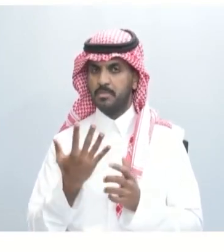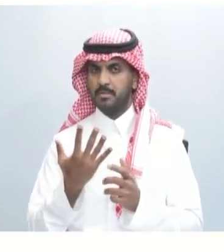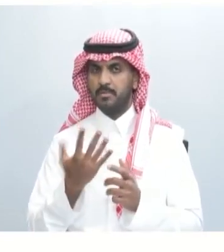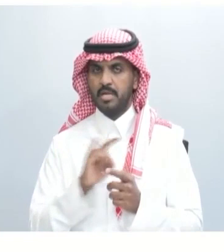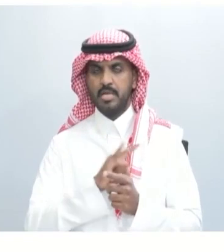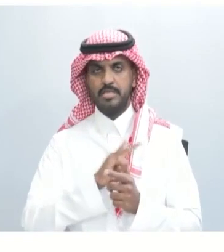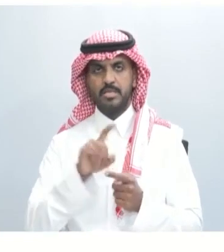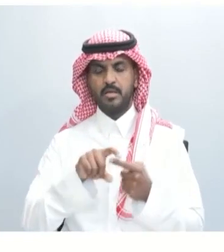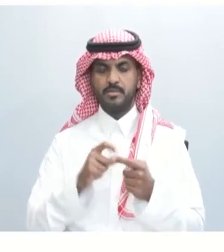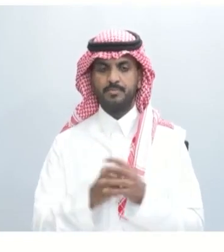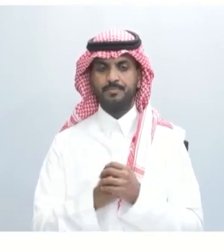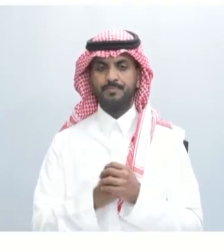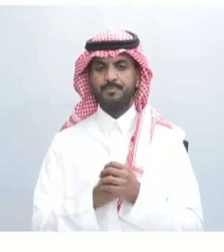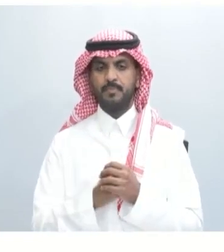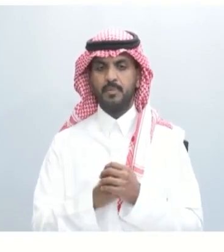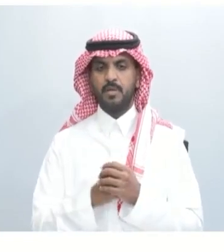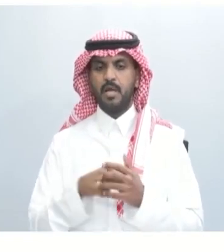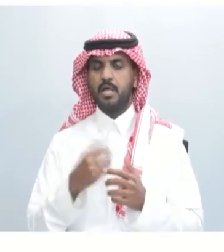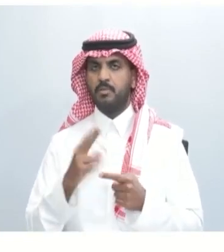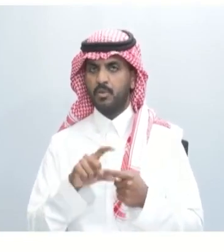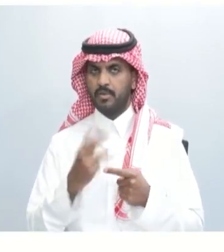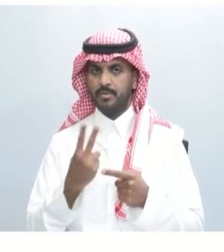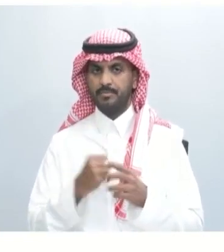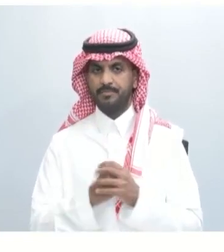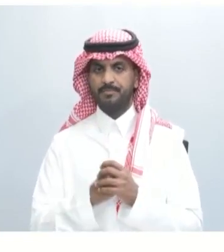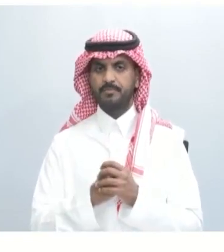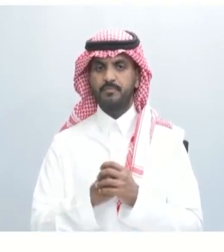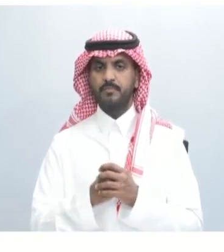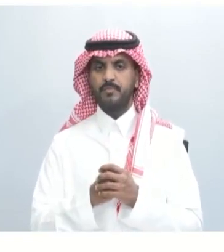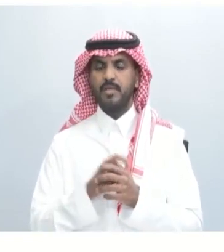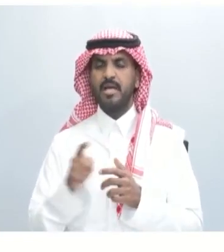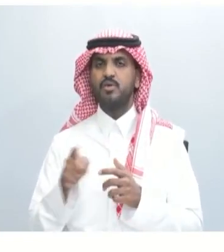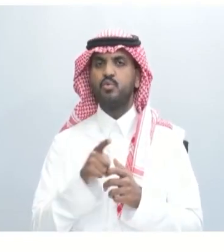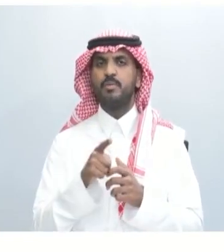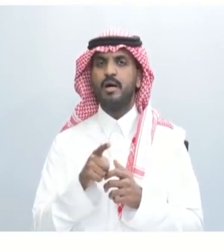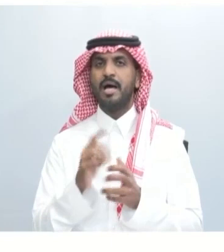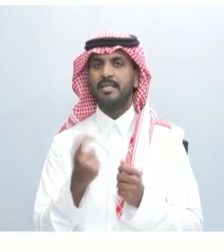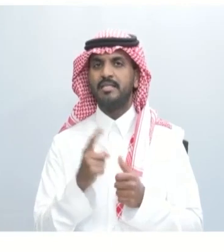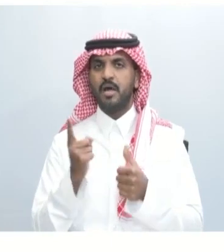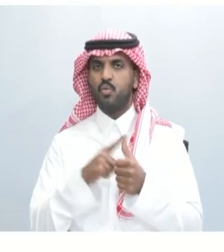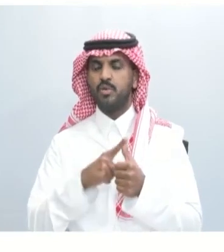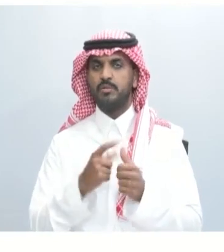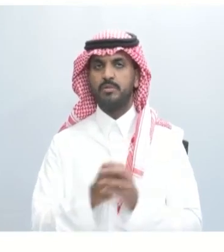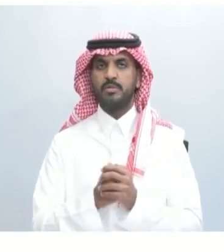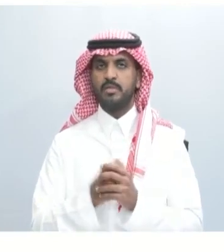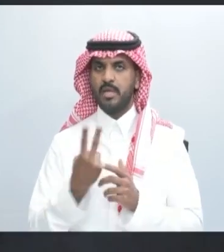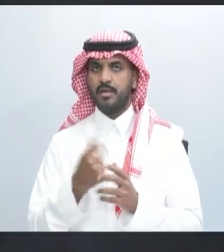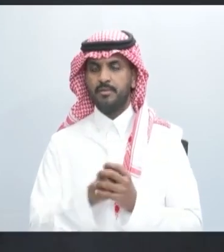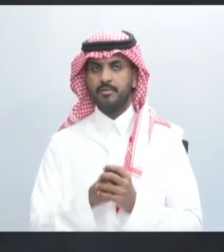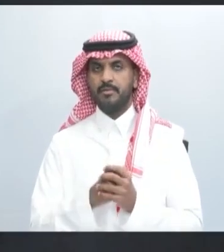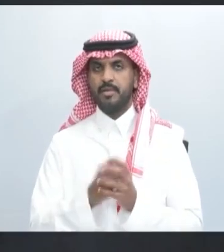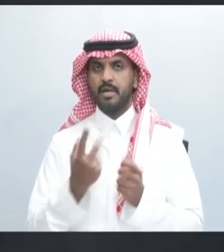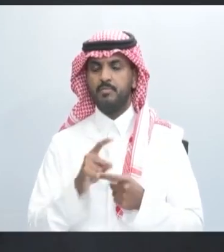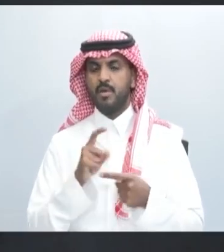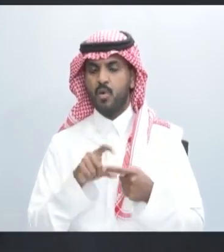ليست قاسم اذا الاربعه واثنان لدينا ايهما عدد اولي ابنائي بناتي اثنان عدد